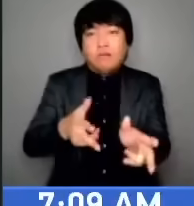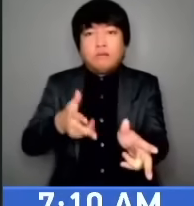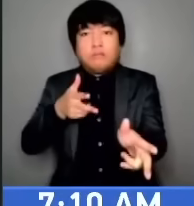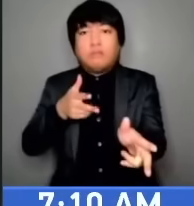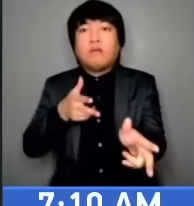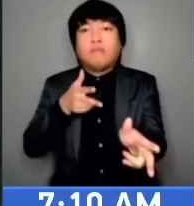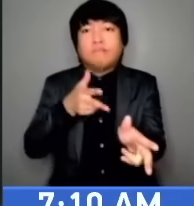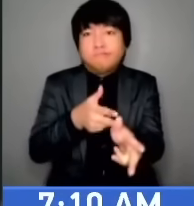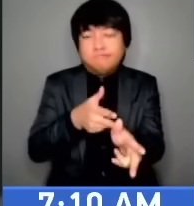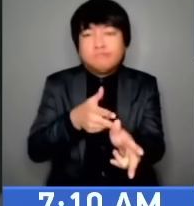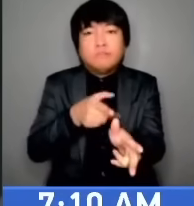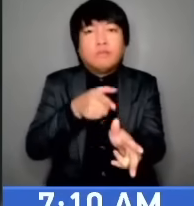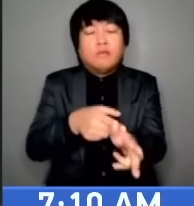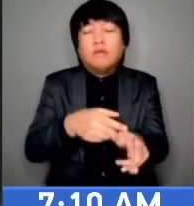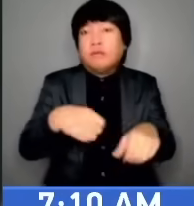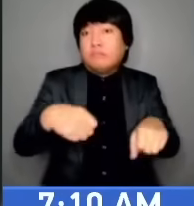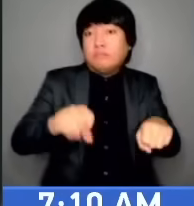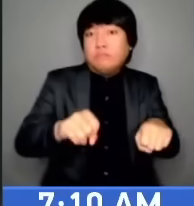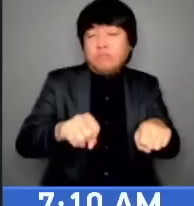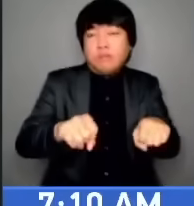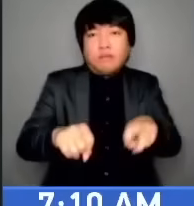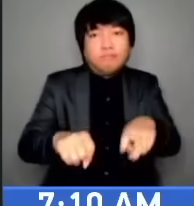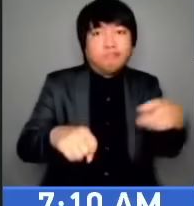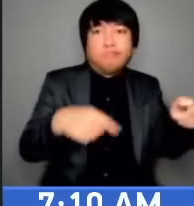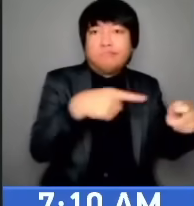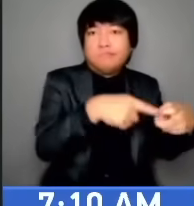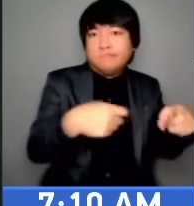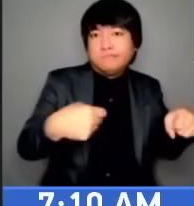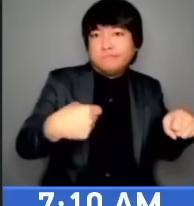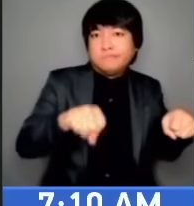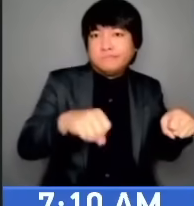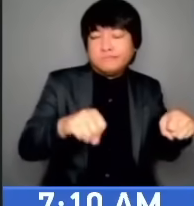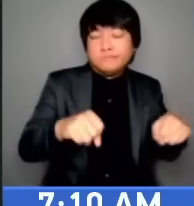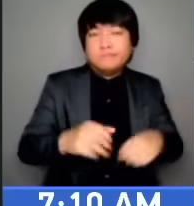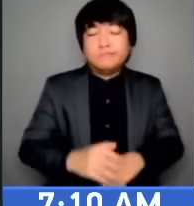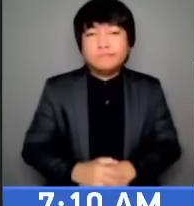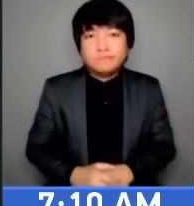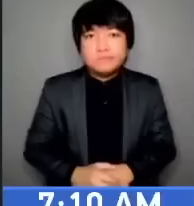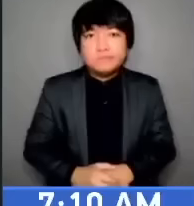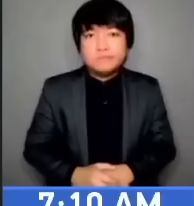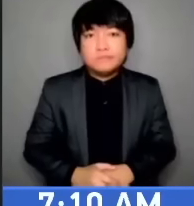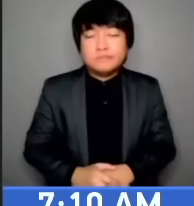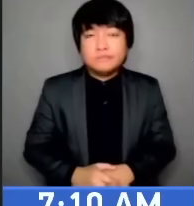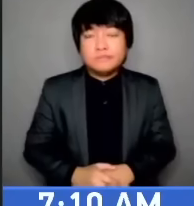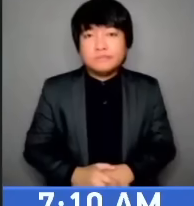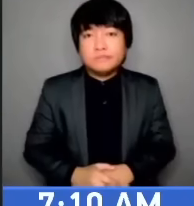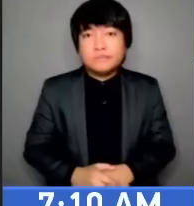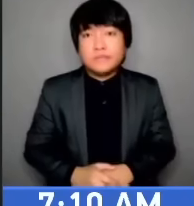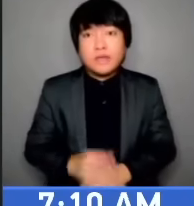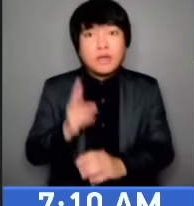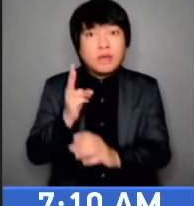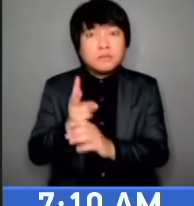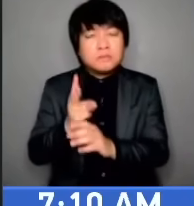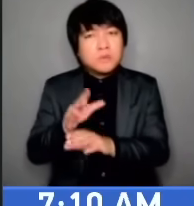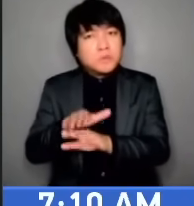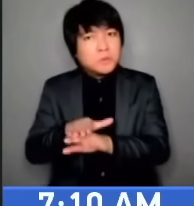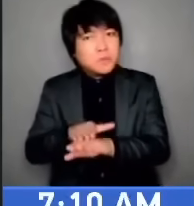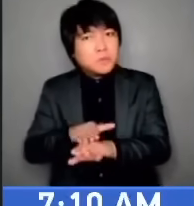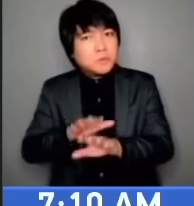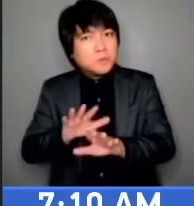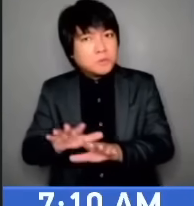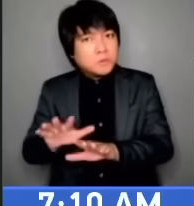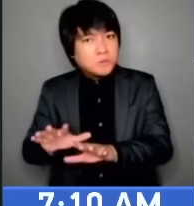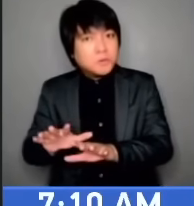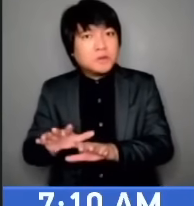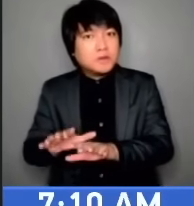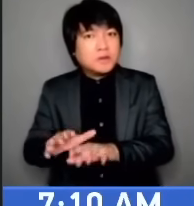nitong driver ng tricycle. Hindi naman kabilisan ma'am itong van sa takbo.